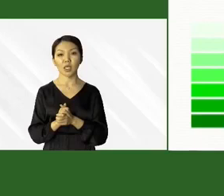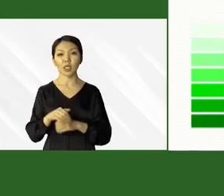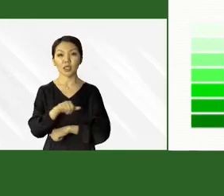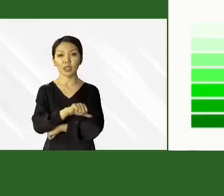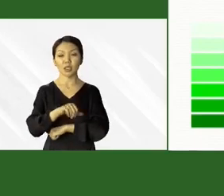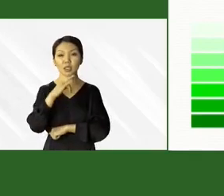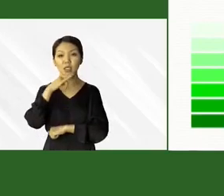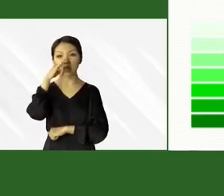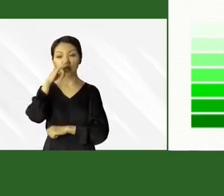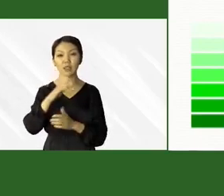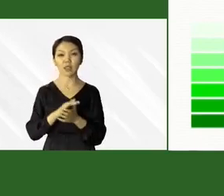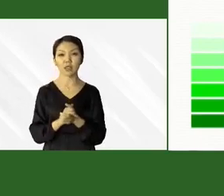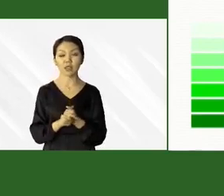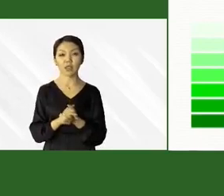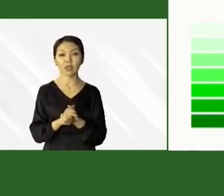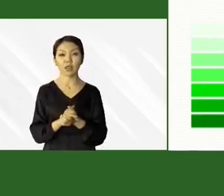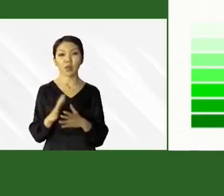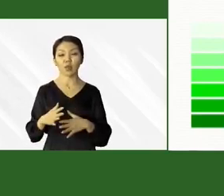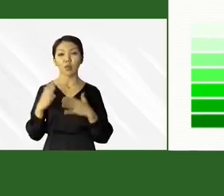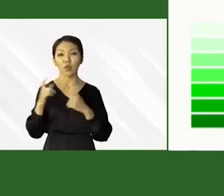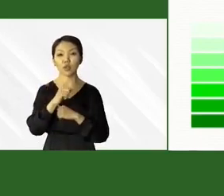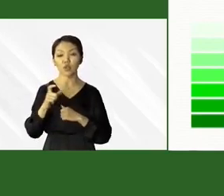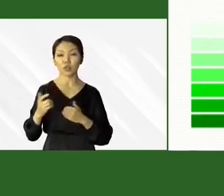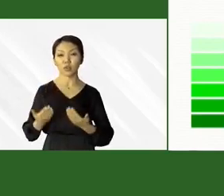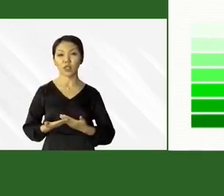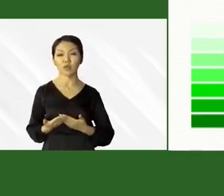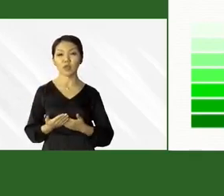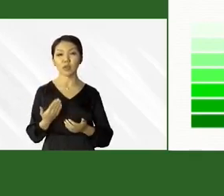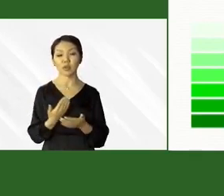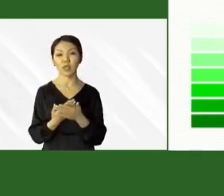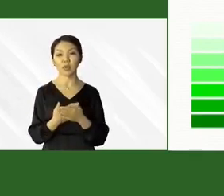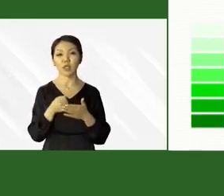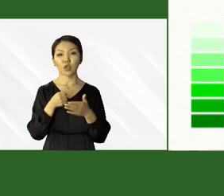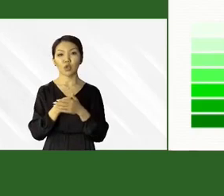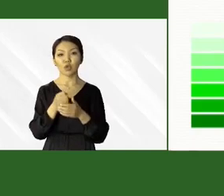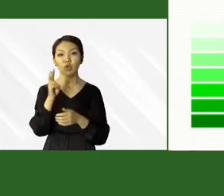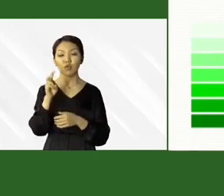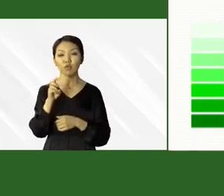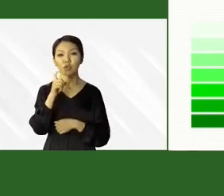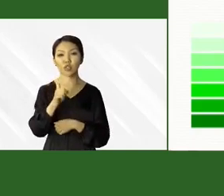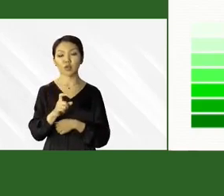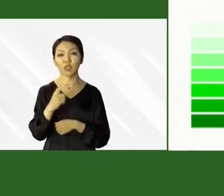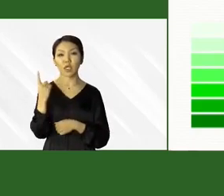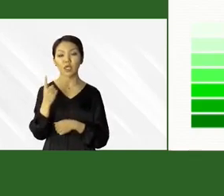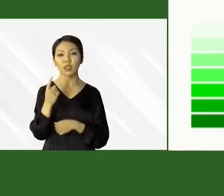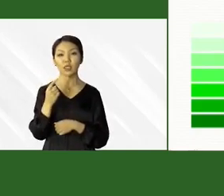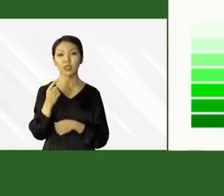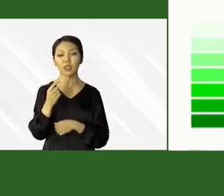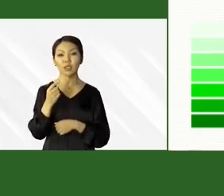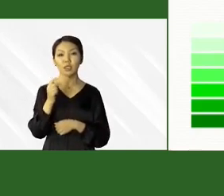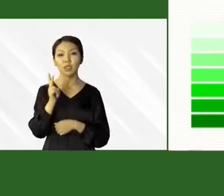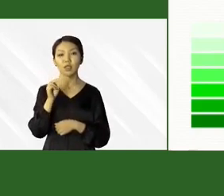Казахстаном, где она местами достигает до 200 человек на 1 квадратный километр. Средняя плотность